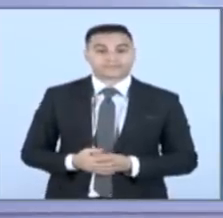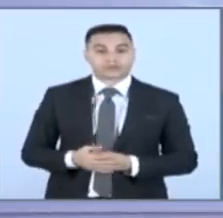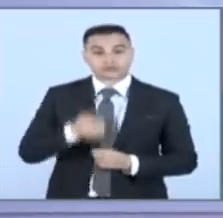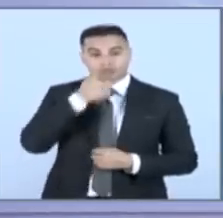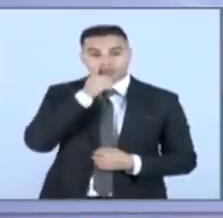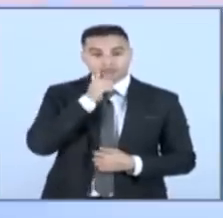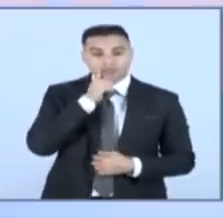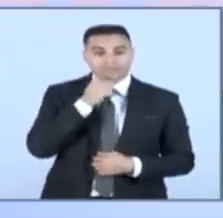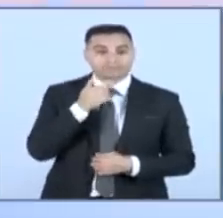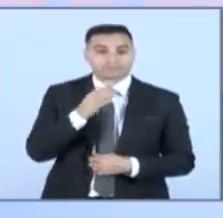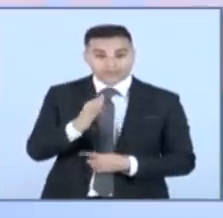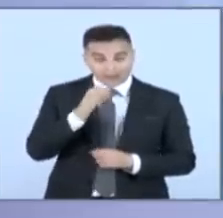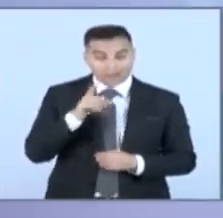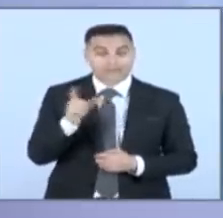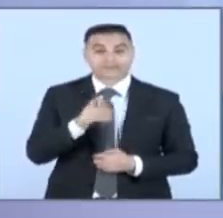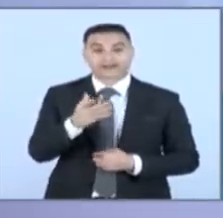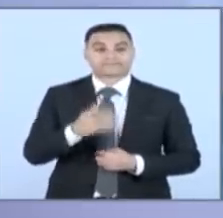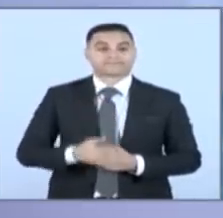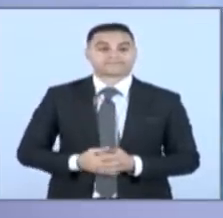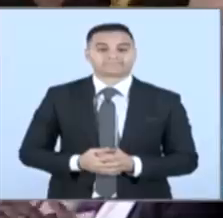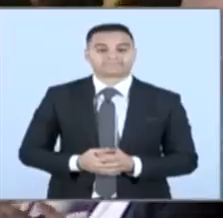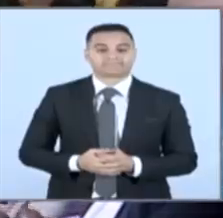الصين. الصين إجابة صحيحة.